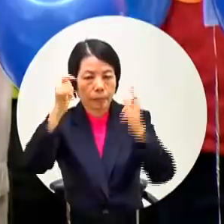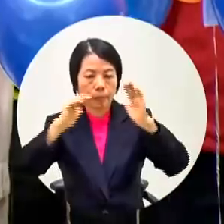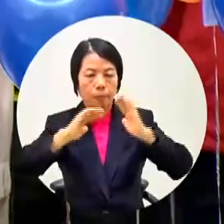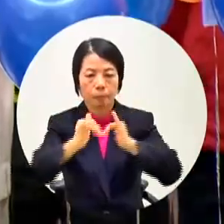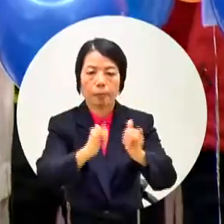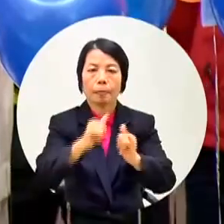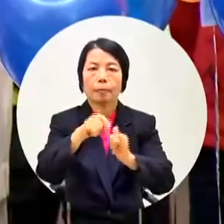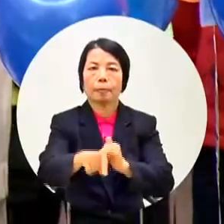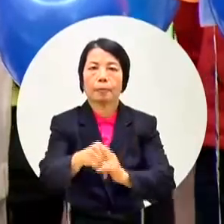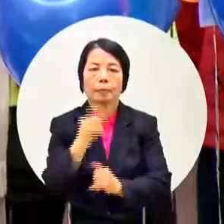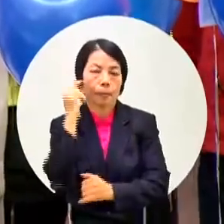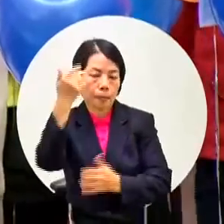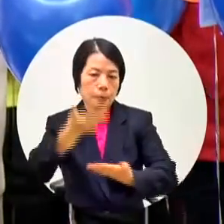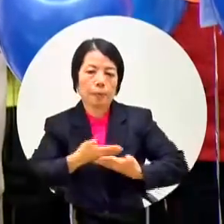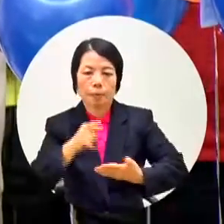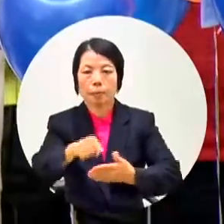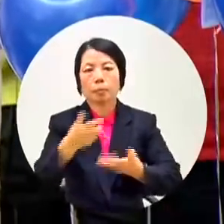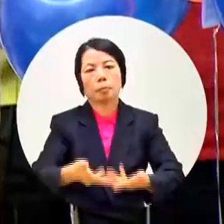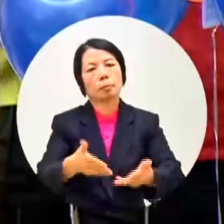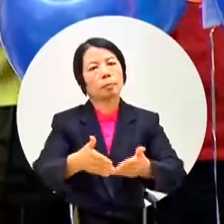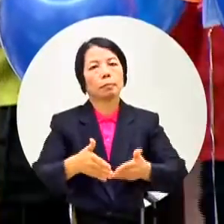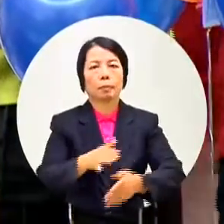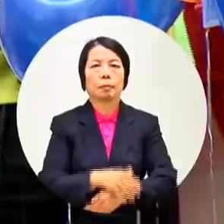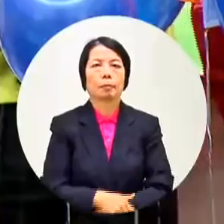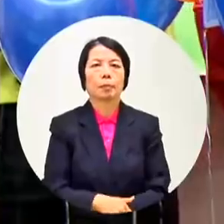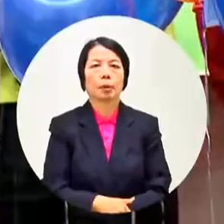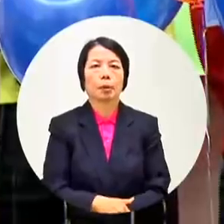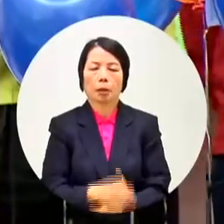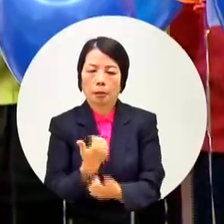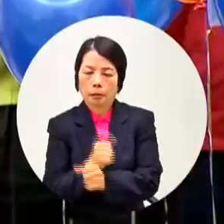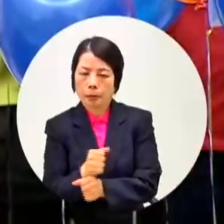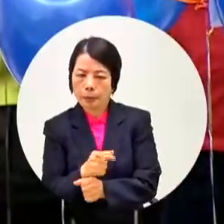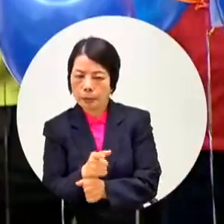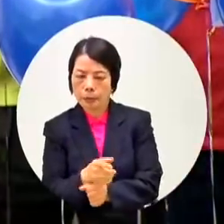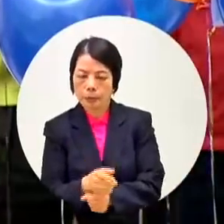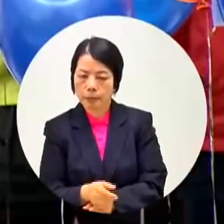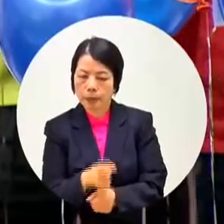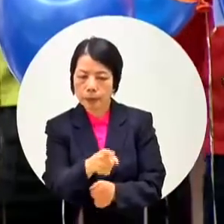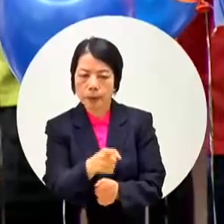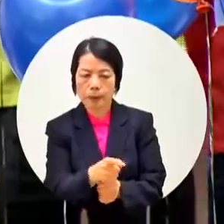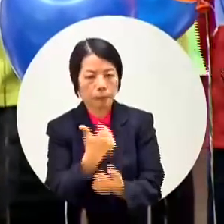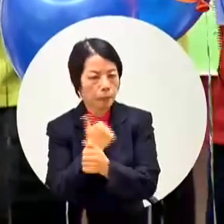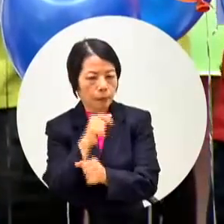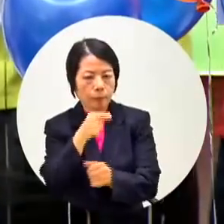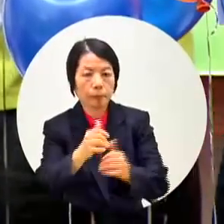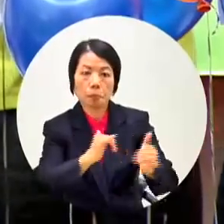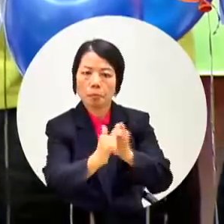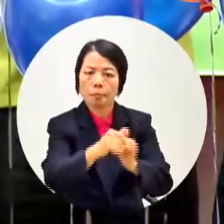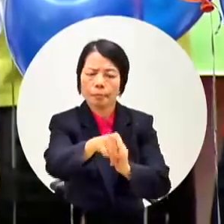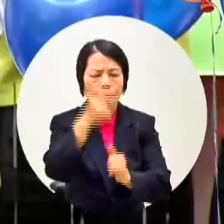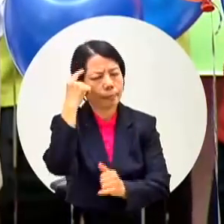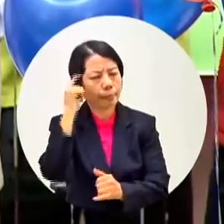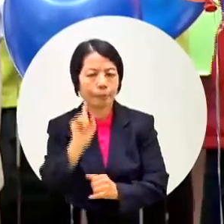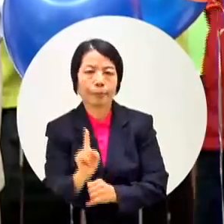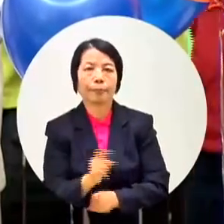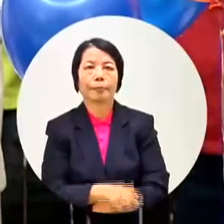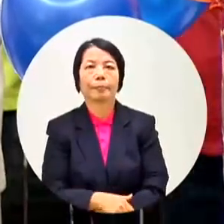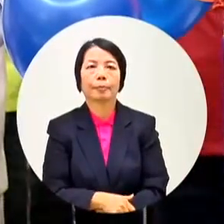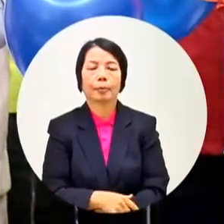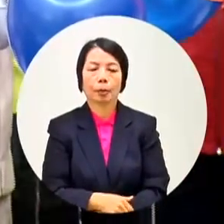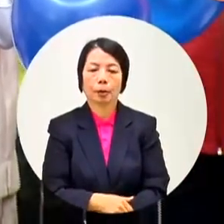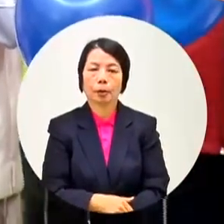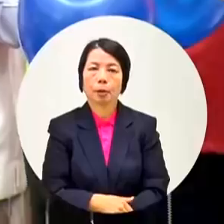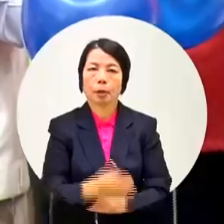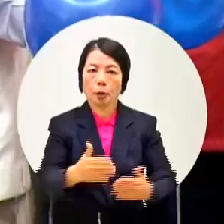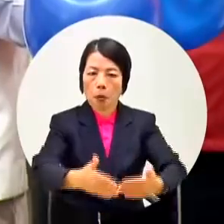我有听到。 要考量高雄市民的感受，是是，所以路资这边开放一定要缓慢逐步的。